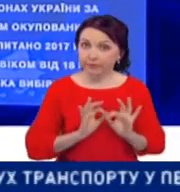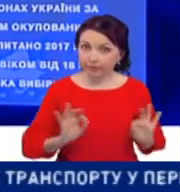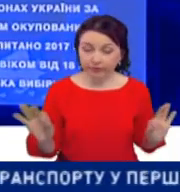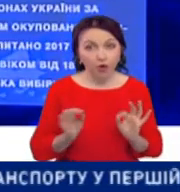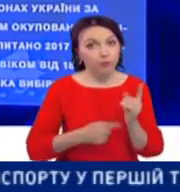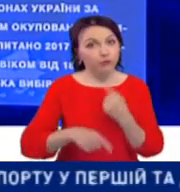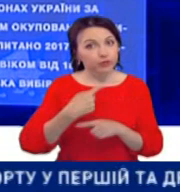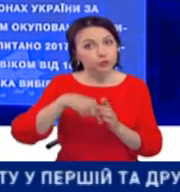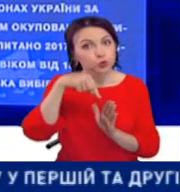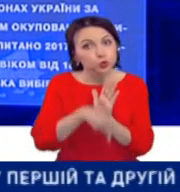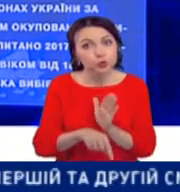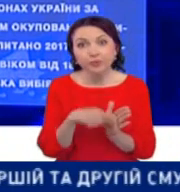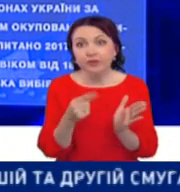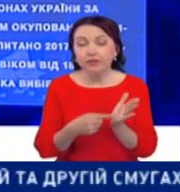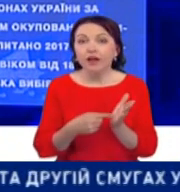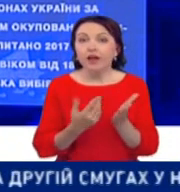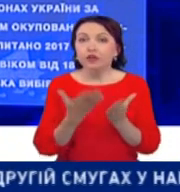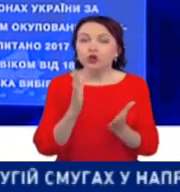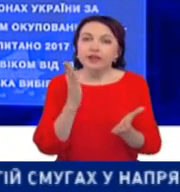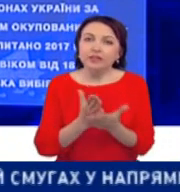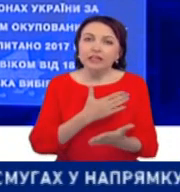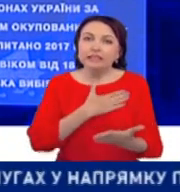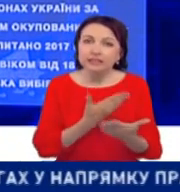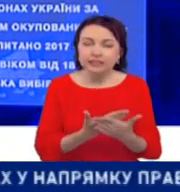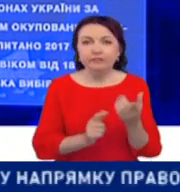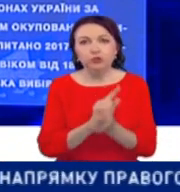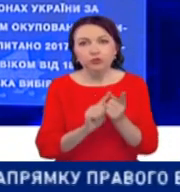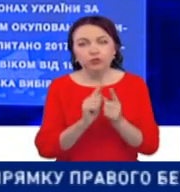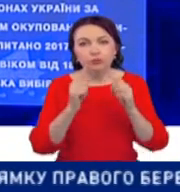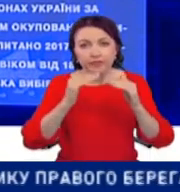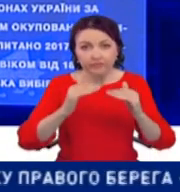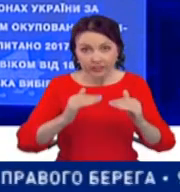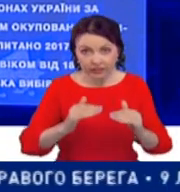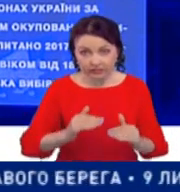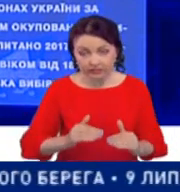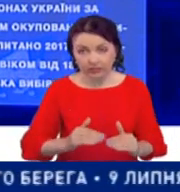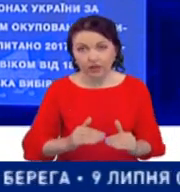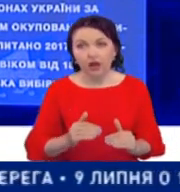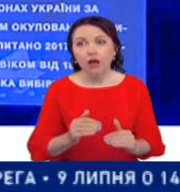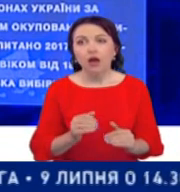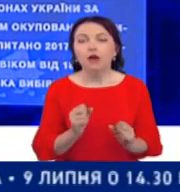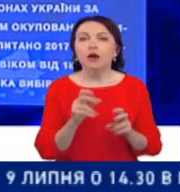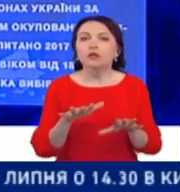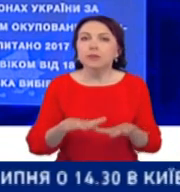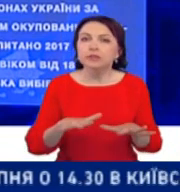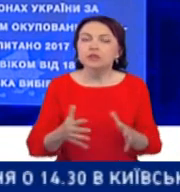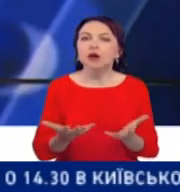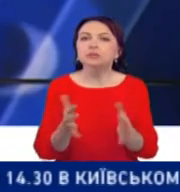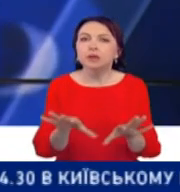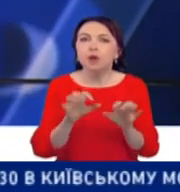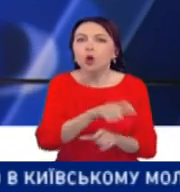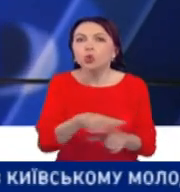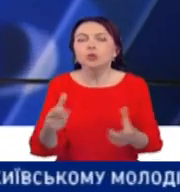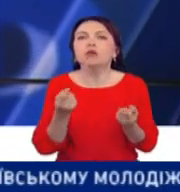суті питання. Якщо якісь ініціативи або реформи спускаються вниз по вертикалі, як вони на місцях сприймаються? Як вони людьми, як